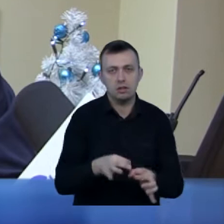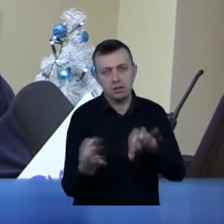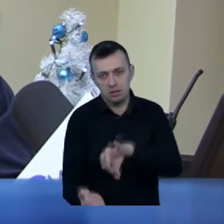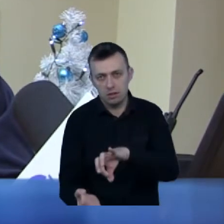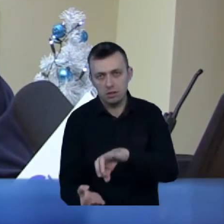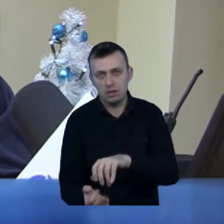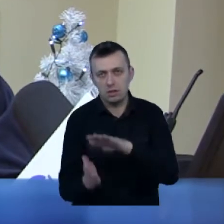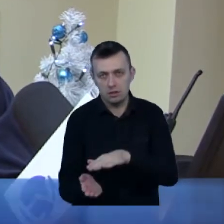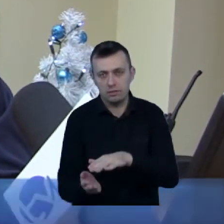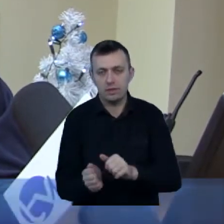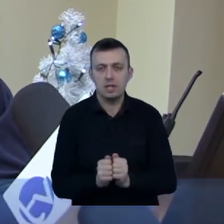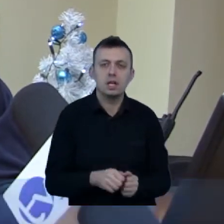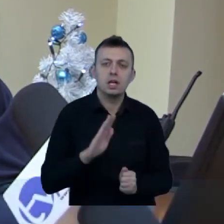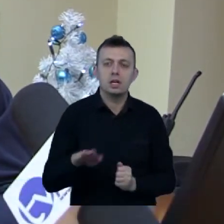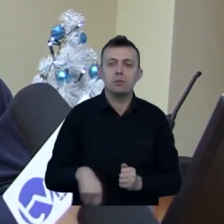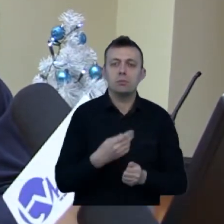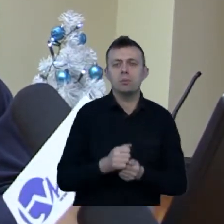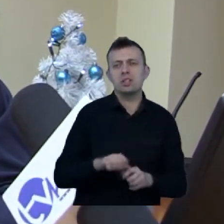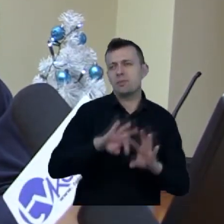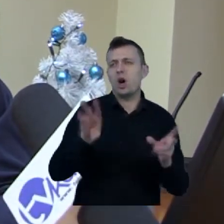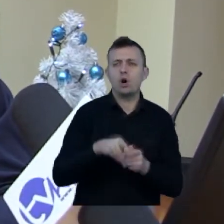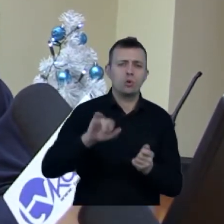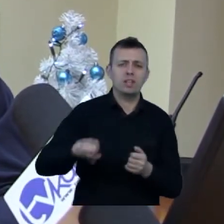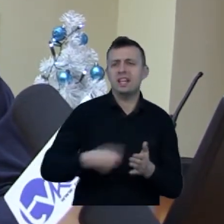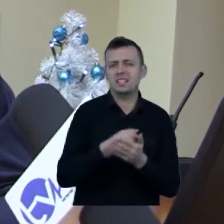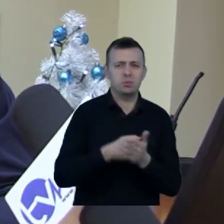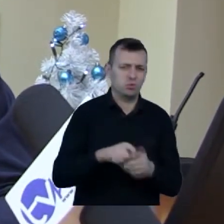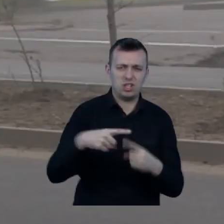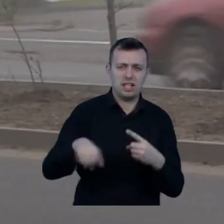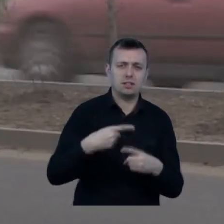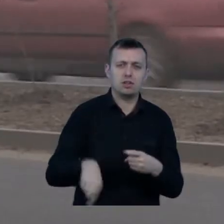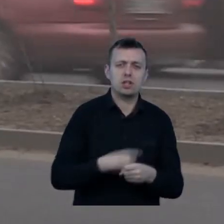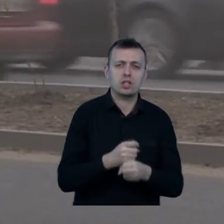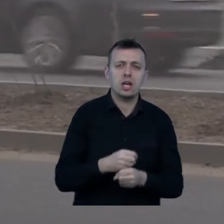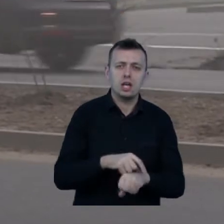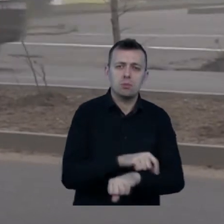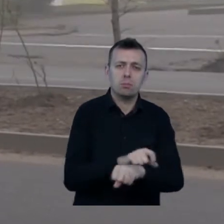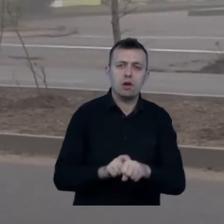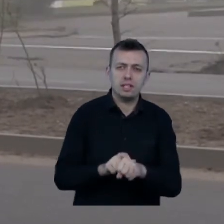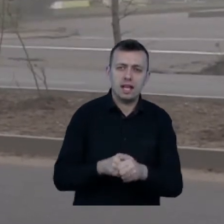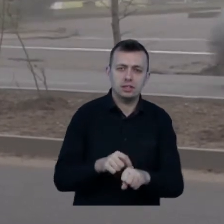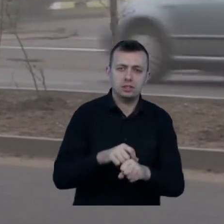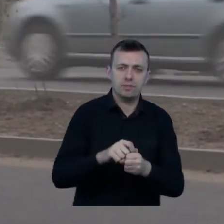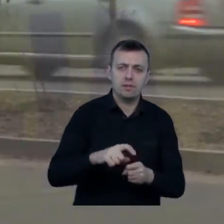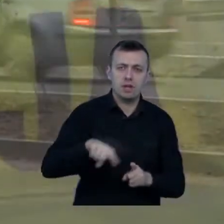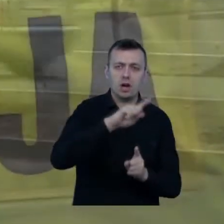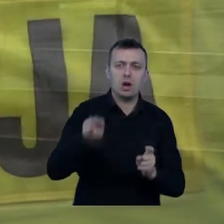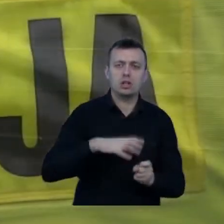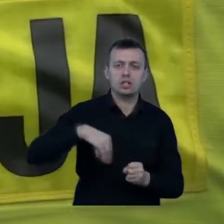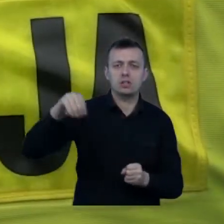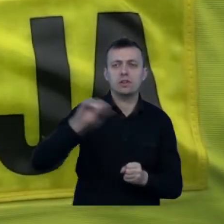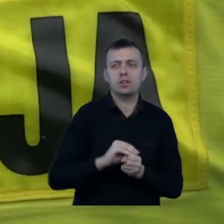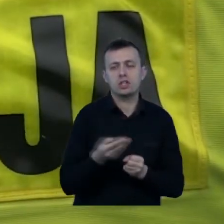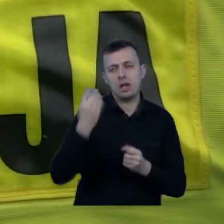boku pojazdu. W wyniku tego zdarzenia odniósł ogólne potłuczenia. Mundurowi w okresie świątecznym kontrolowali prędkość,